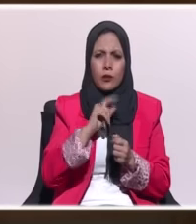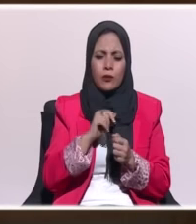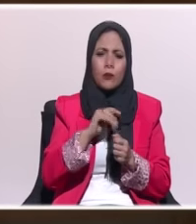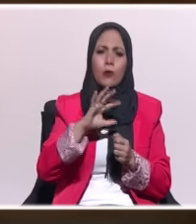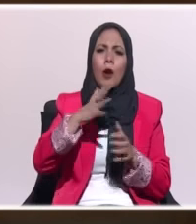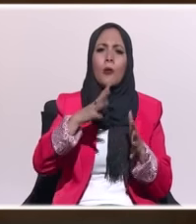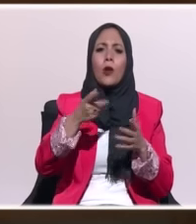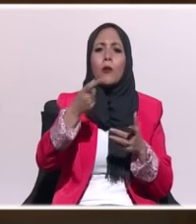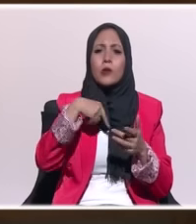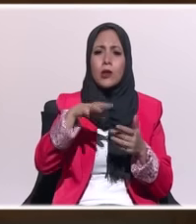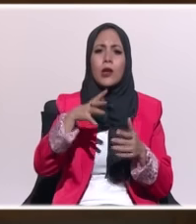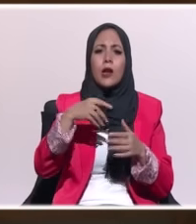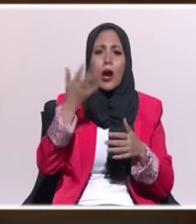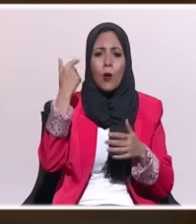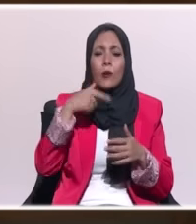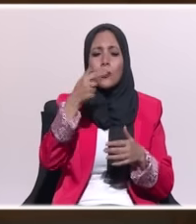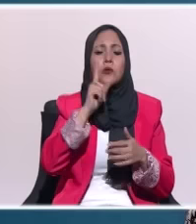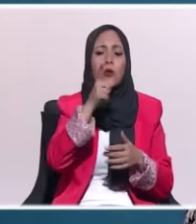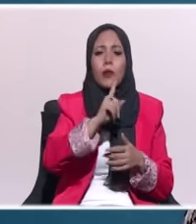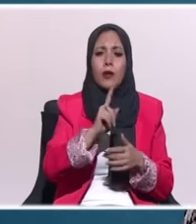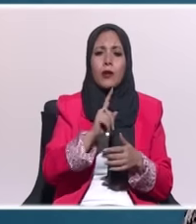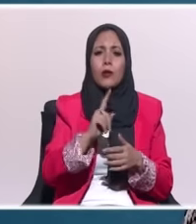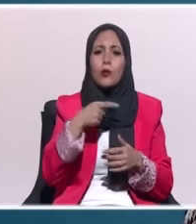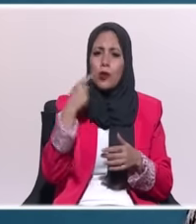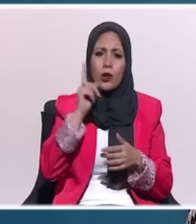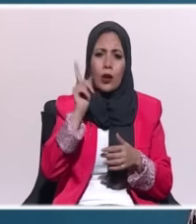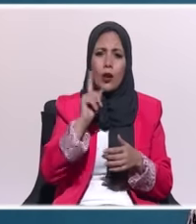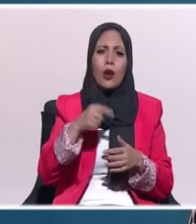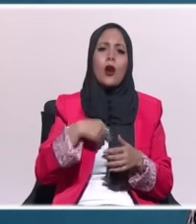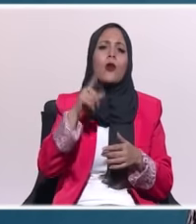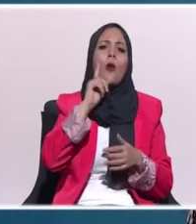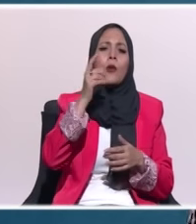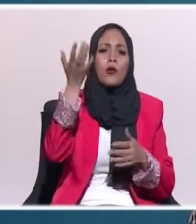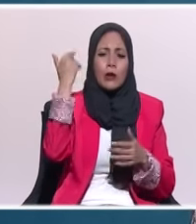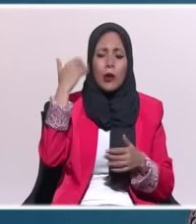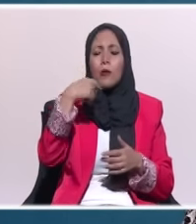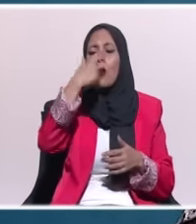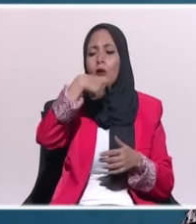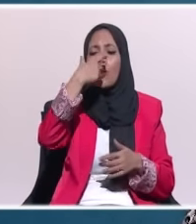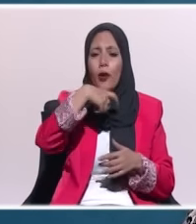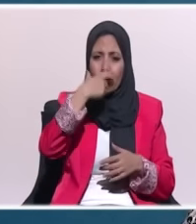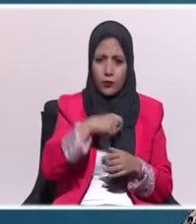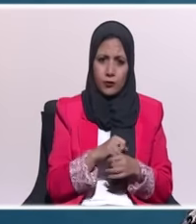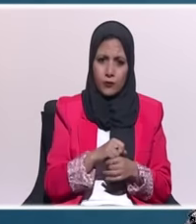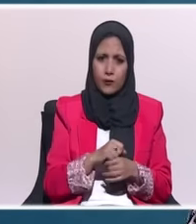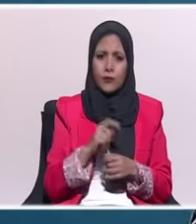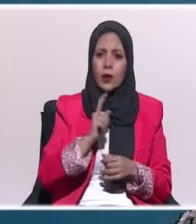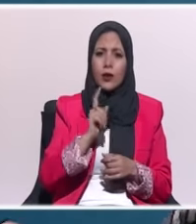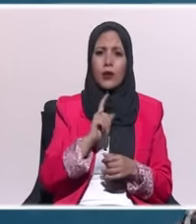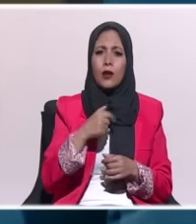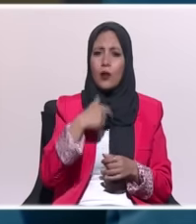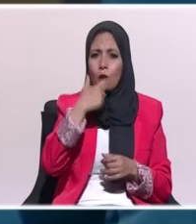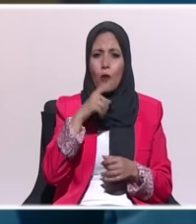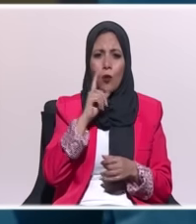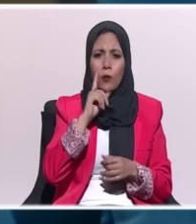بتقول لك انت انا انت مش امي كنت بترد تقولي لها ايه؟ كنت بقول لها انا امك واقعد اعيط، دي يعني زعلنا انا وهي كتير